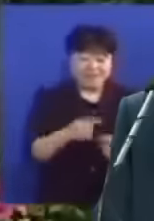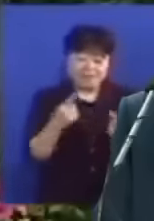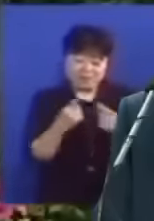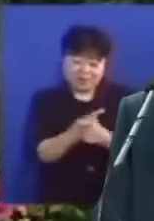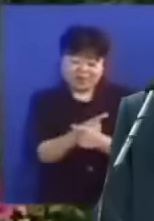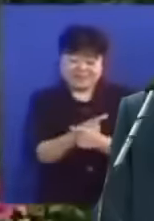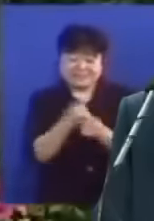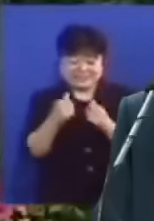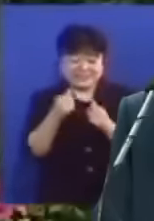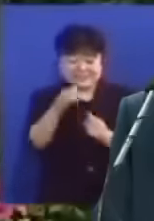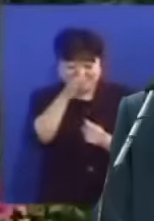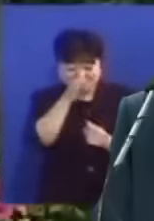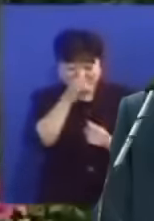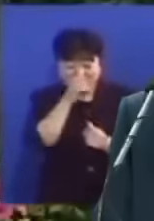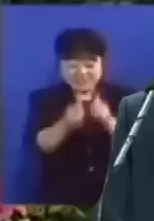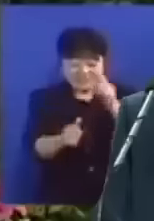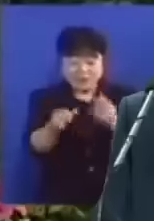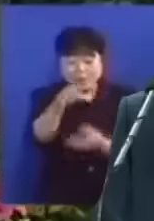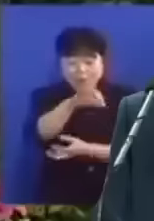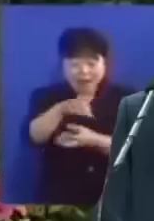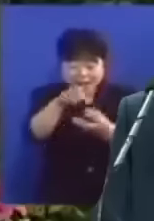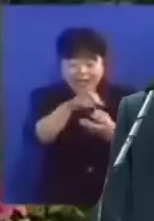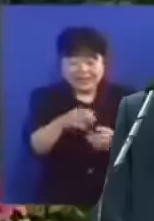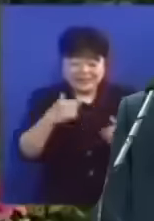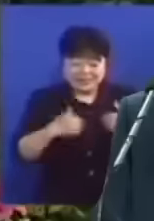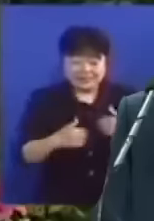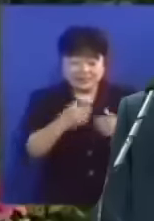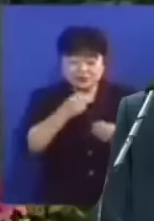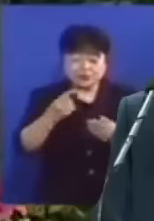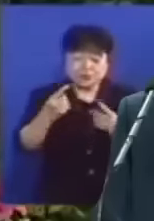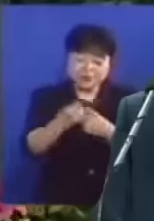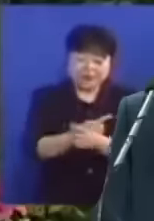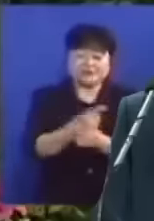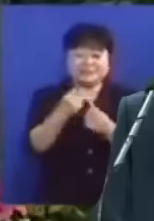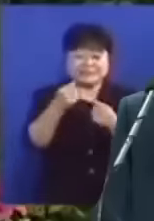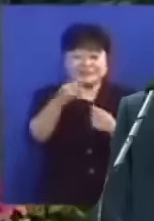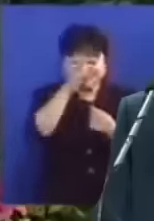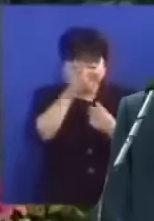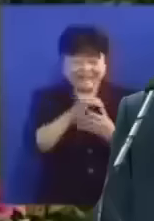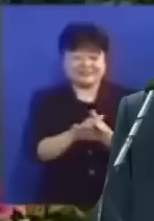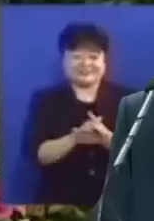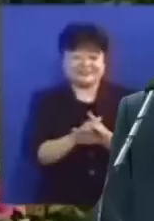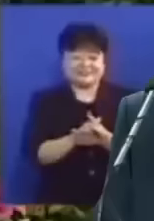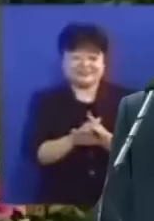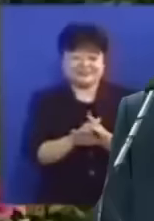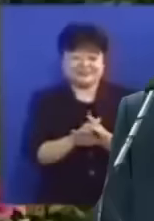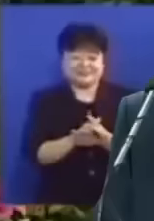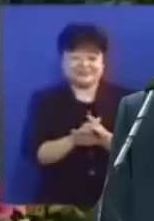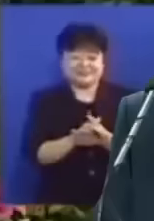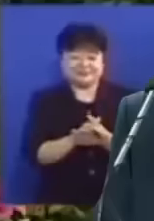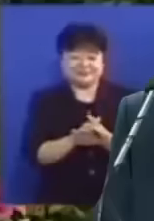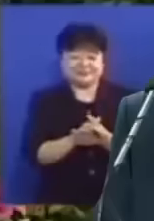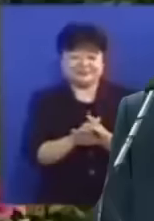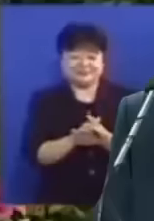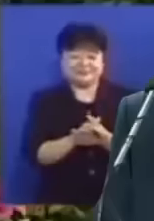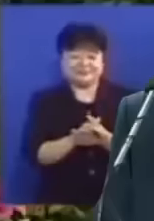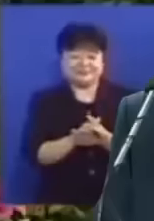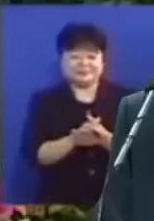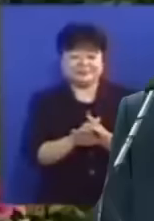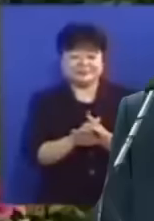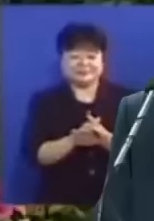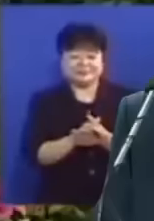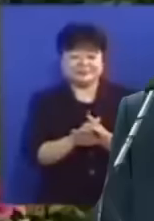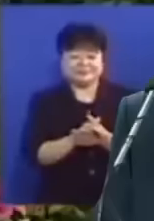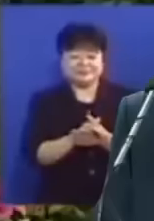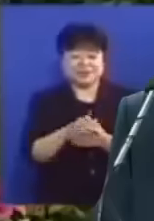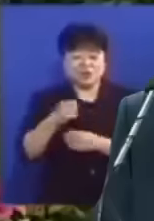있고 시험과 환란을 기쁨과 축복으로 바꾸는 힘이 있다. 한 분은 그의